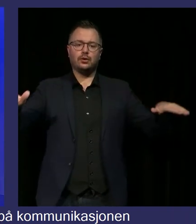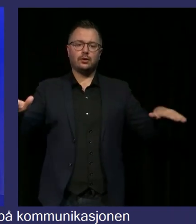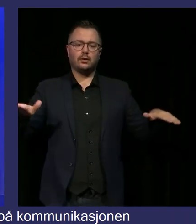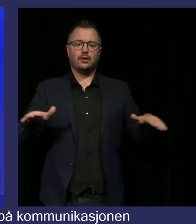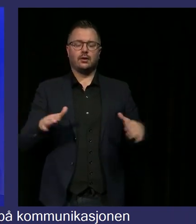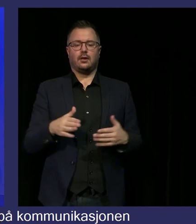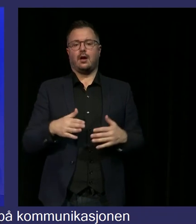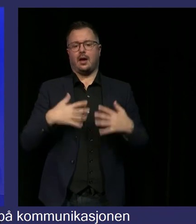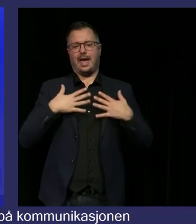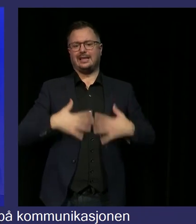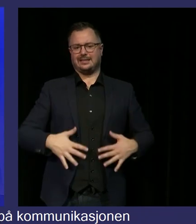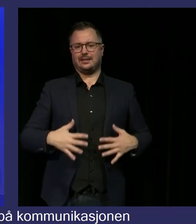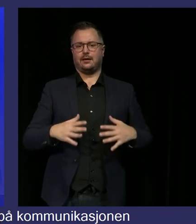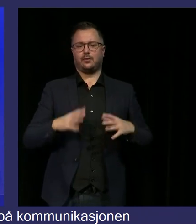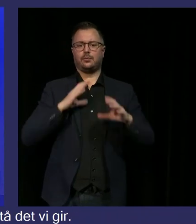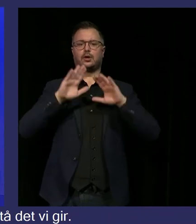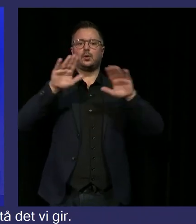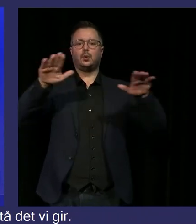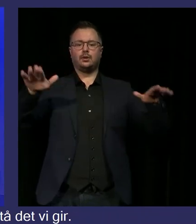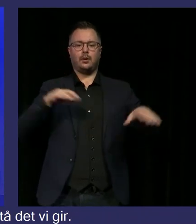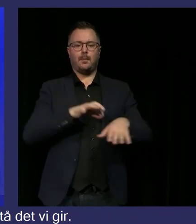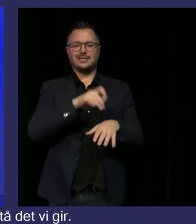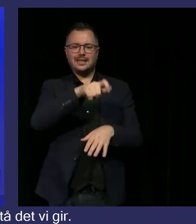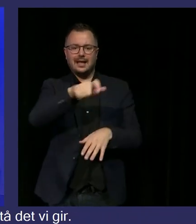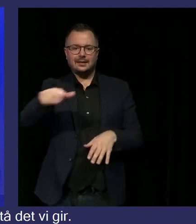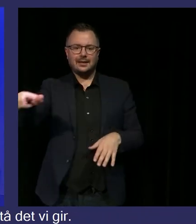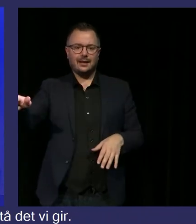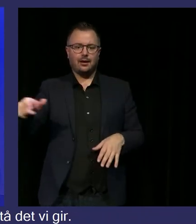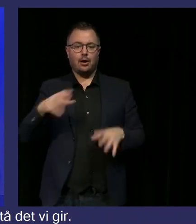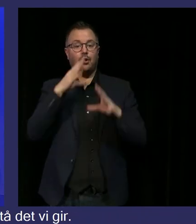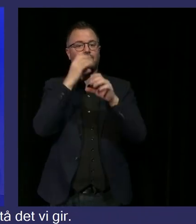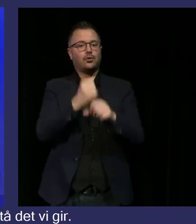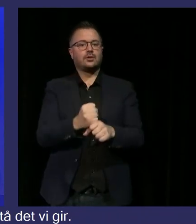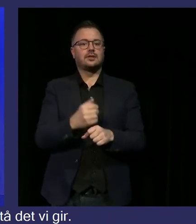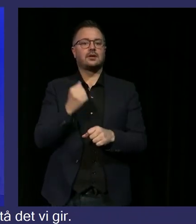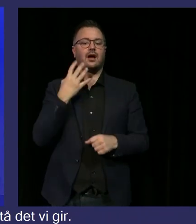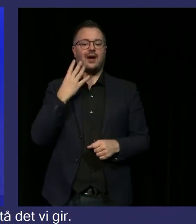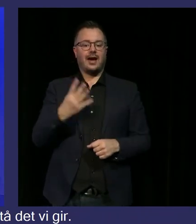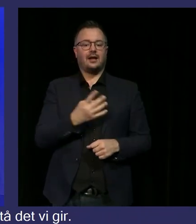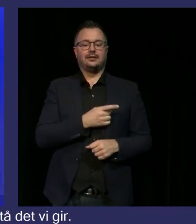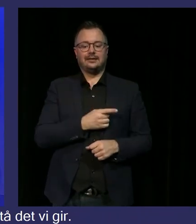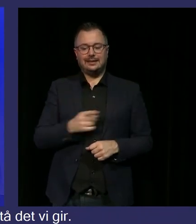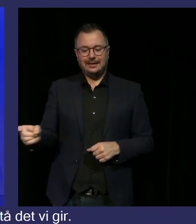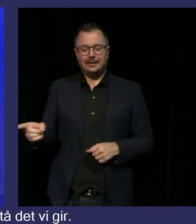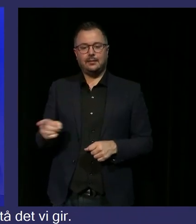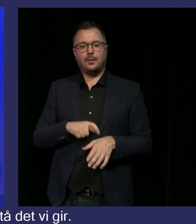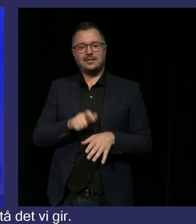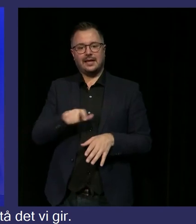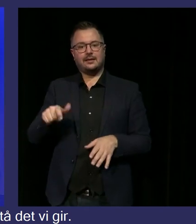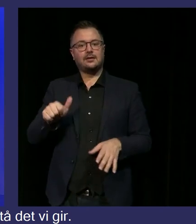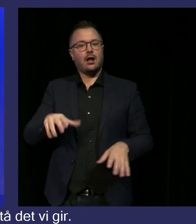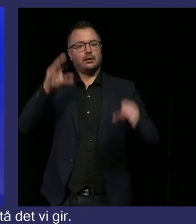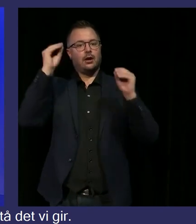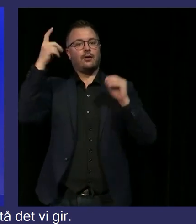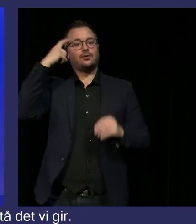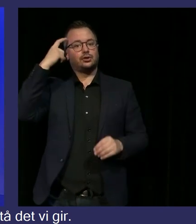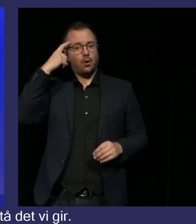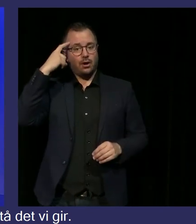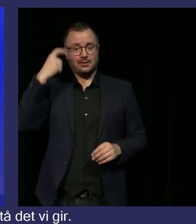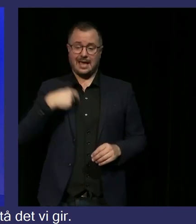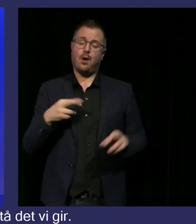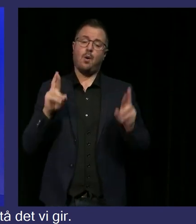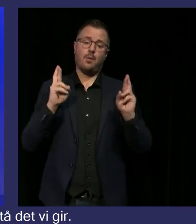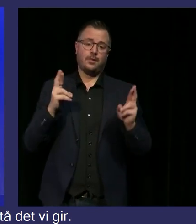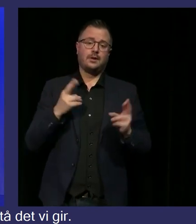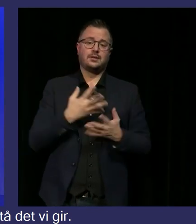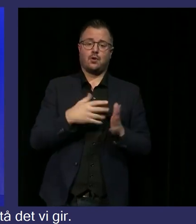oss I helse da til pasientene og at altså fokus skal være at de skal forstå det vi gir så jeg håper det at det